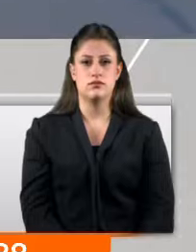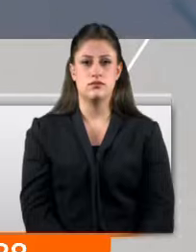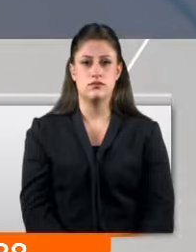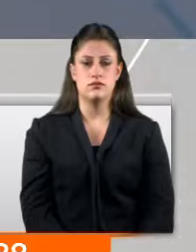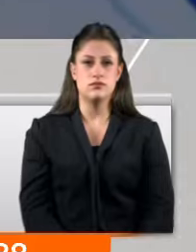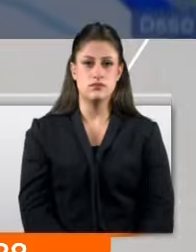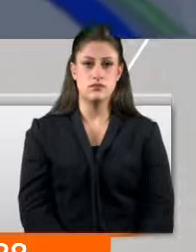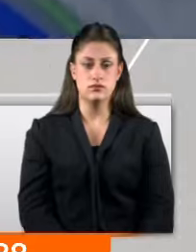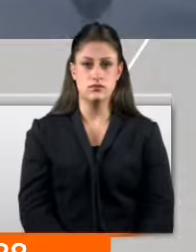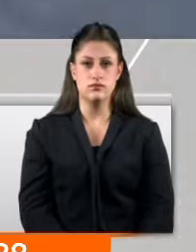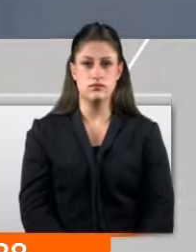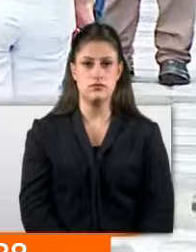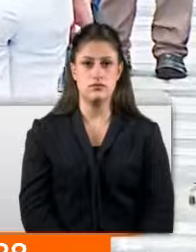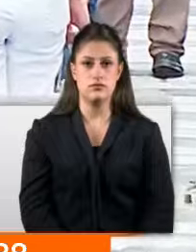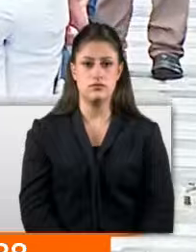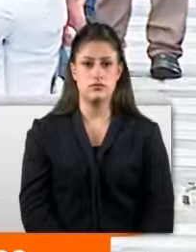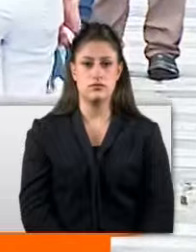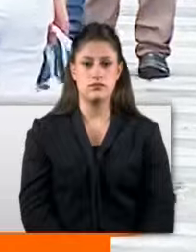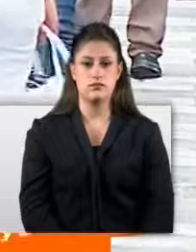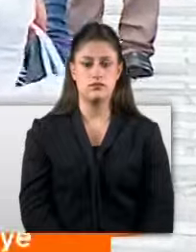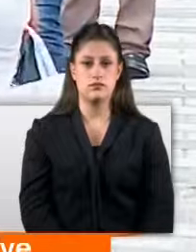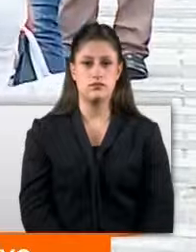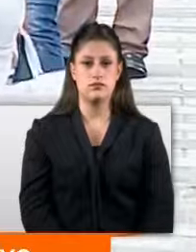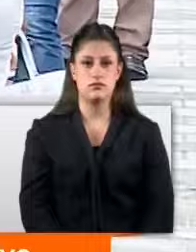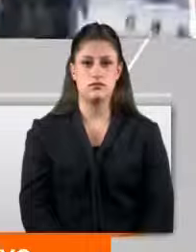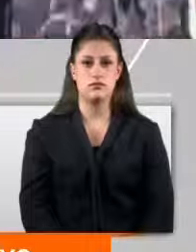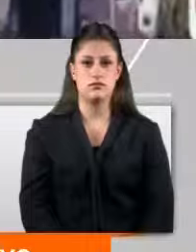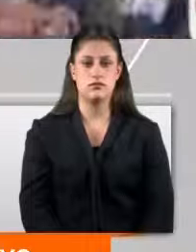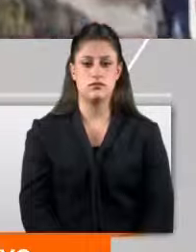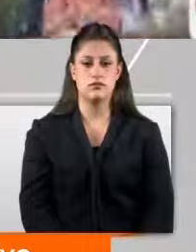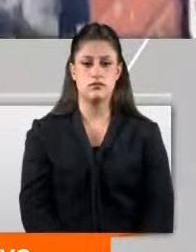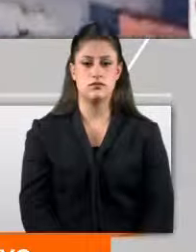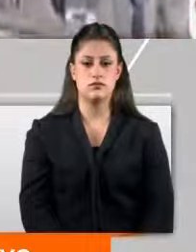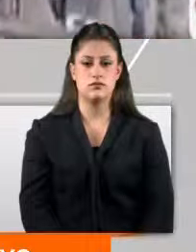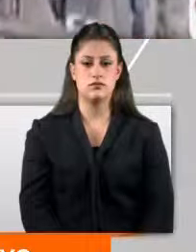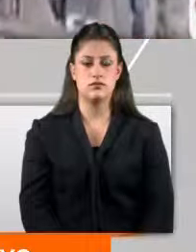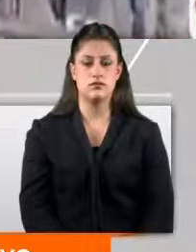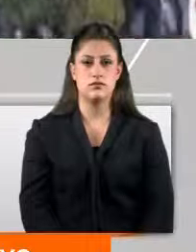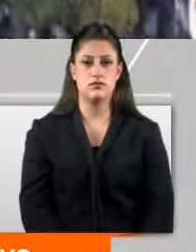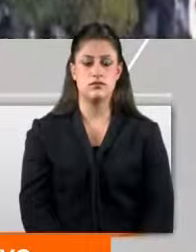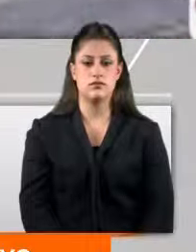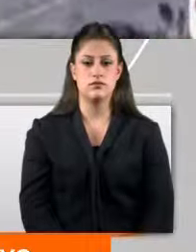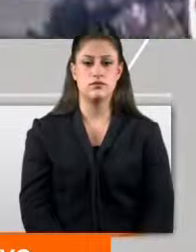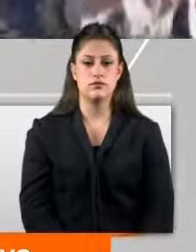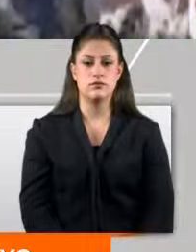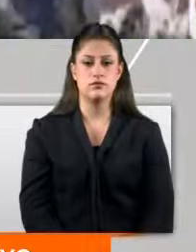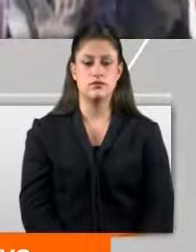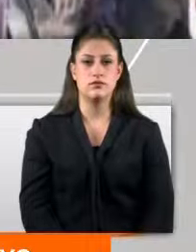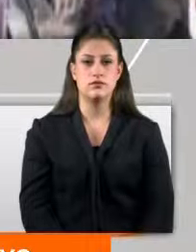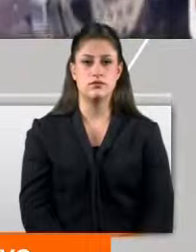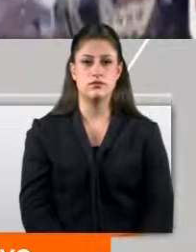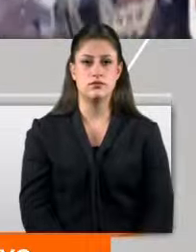vesaire işte nerede olduğumuzu görüyorlar. Bence güvenilir değil yani uygulamalar. Kişiye ait mülklerin görüntülerinin sanal